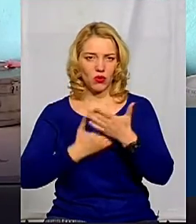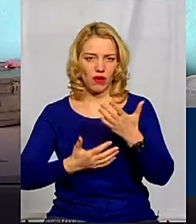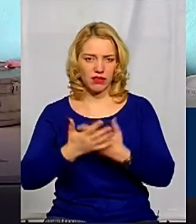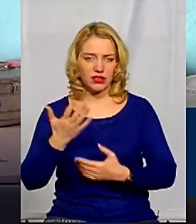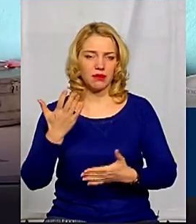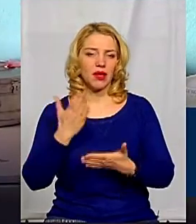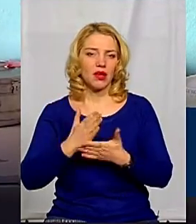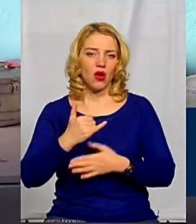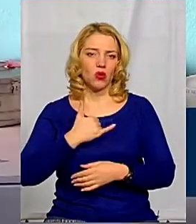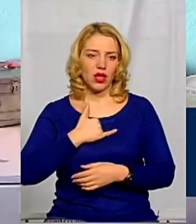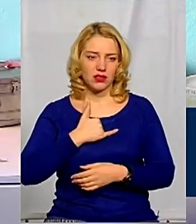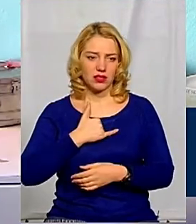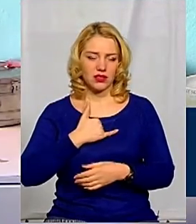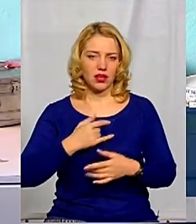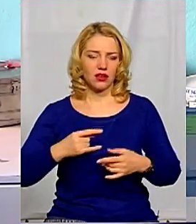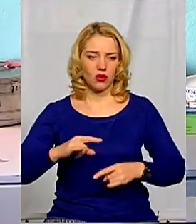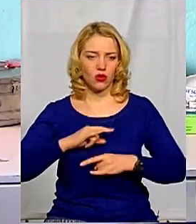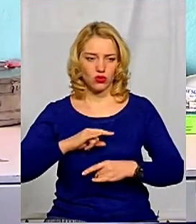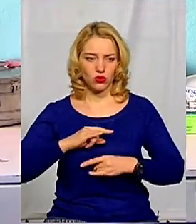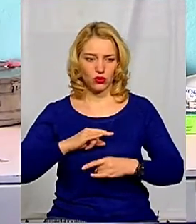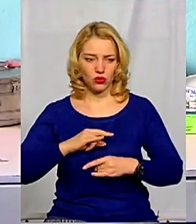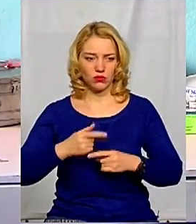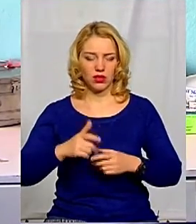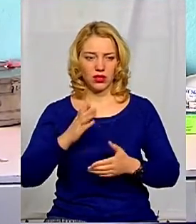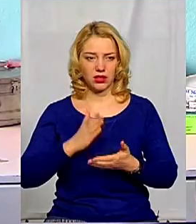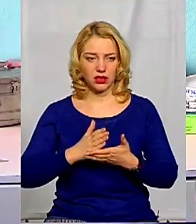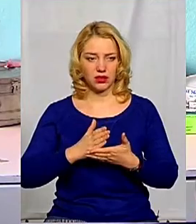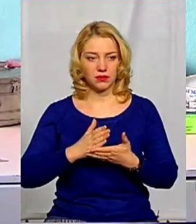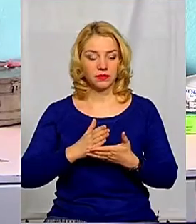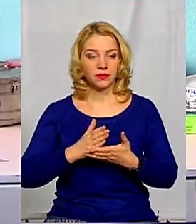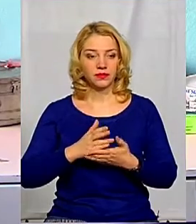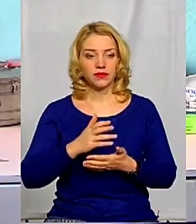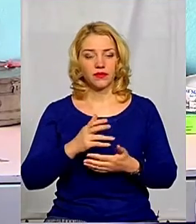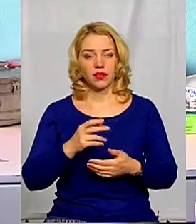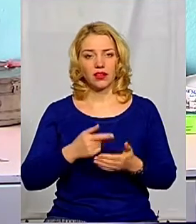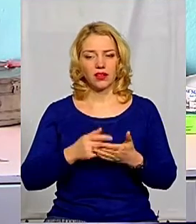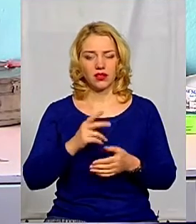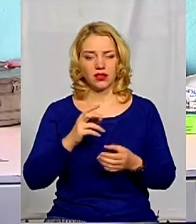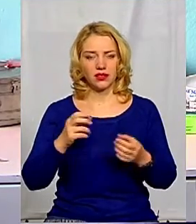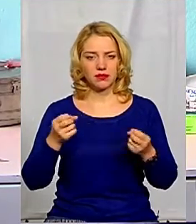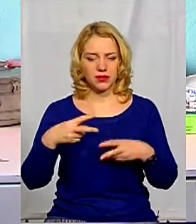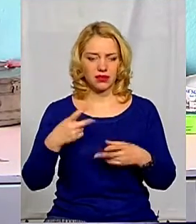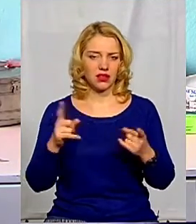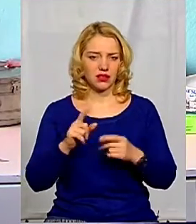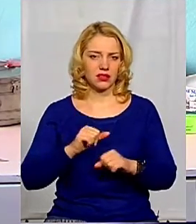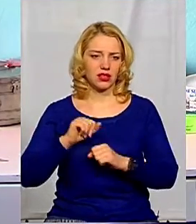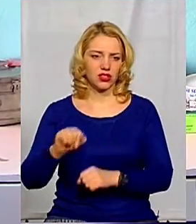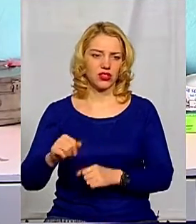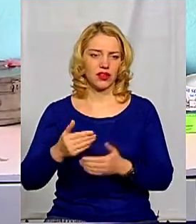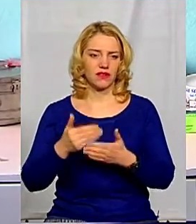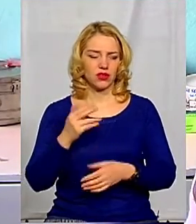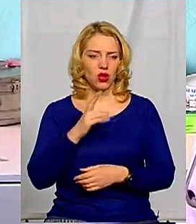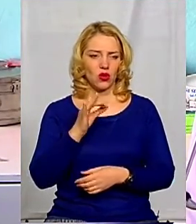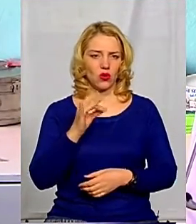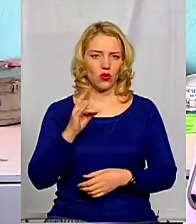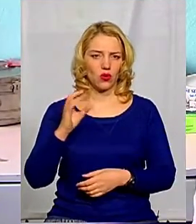нас костюм, правда, він протичумний, не від коронавірусу, але він також буде захищати нас